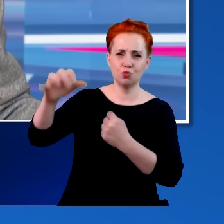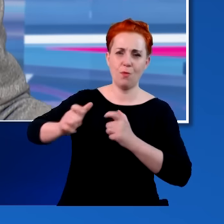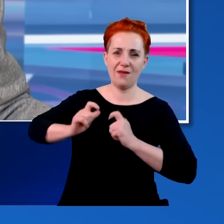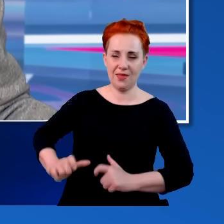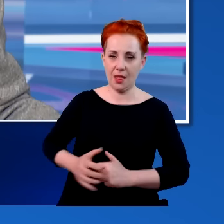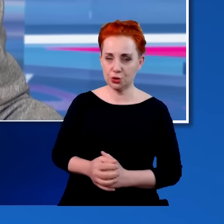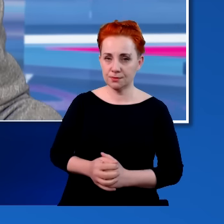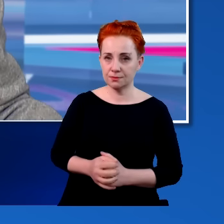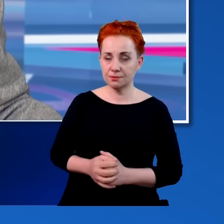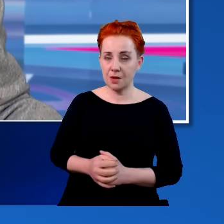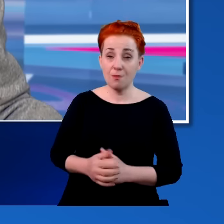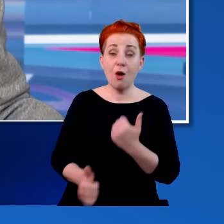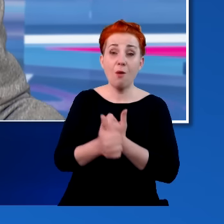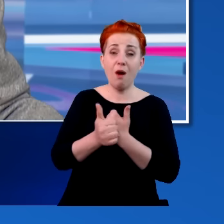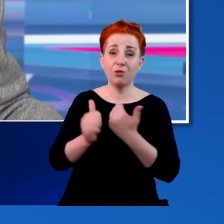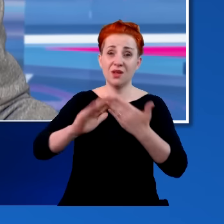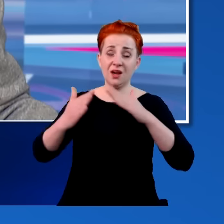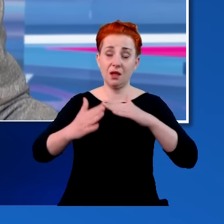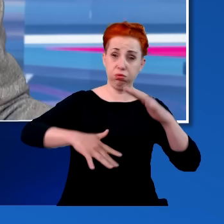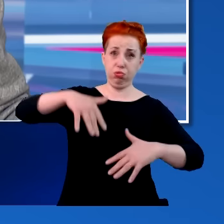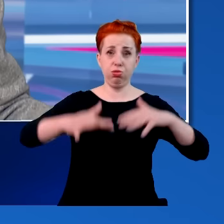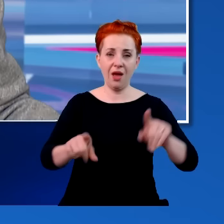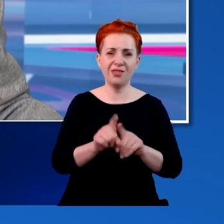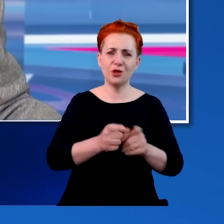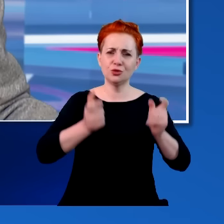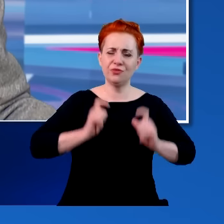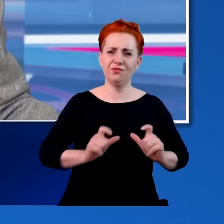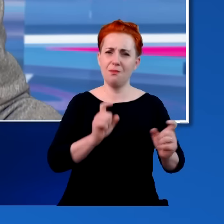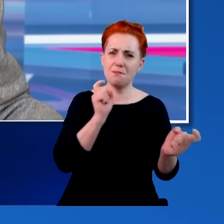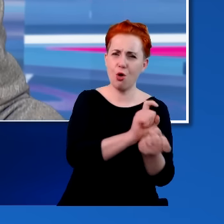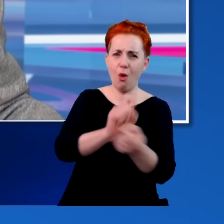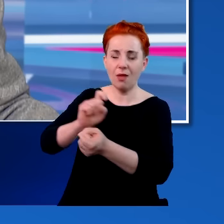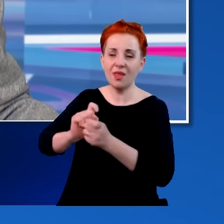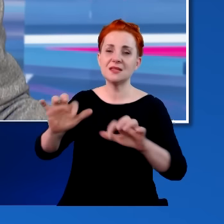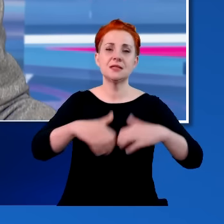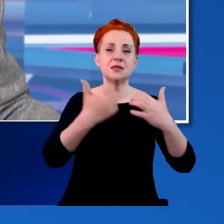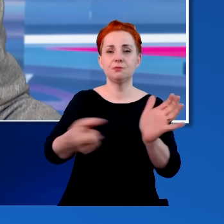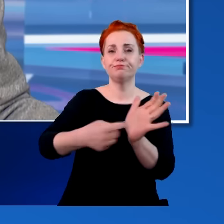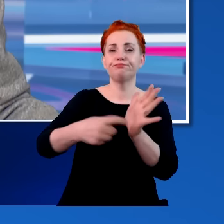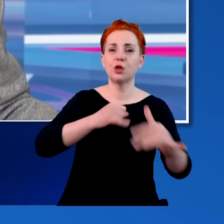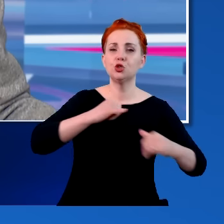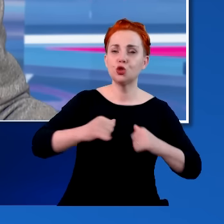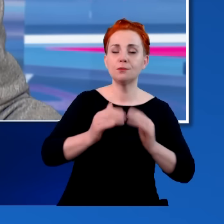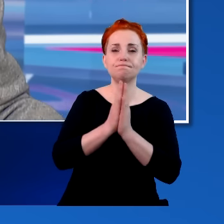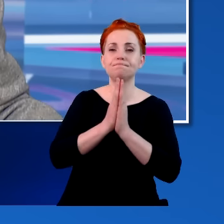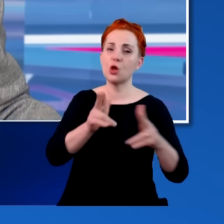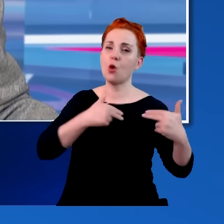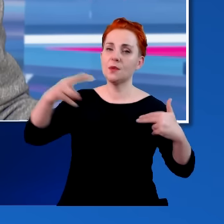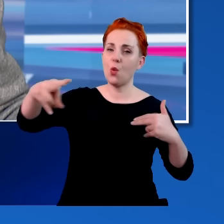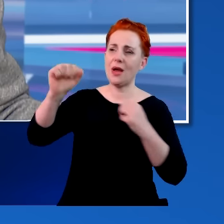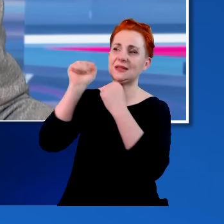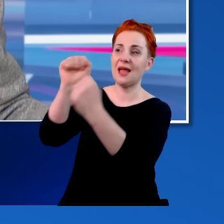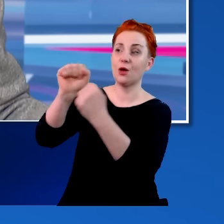Wobec dalszej destabilizacji na rynkach rolnych i protestów polskich rolników Sejm wzywa rząd do wynegocjowania z Komisją Europejską